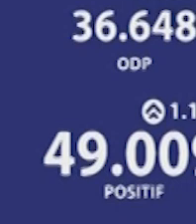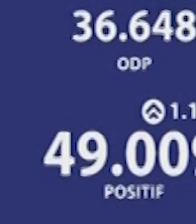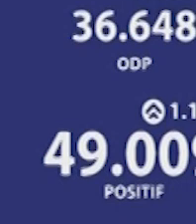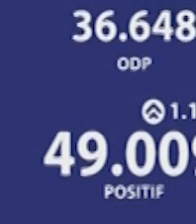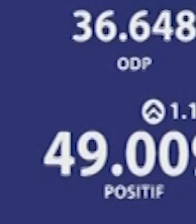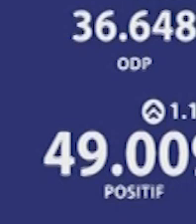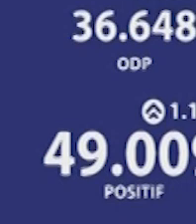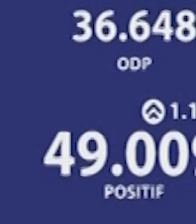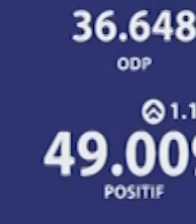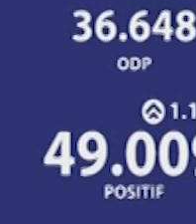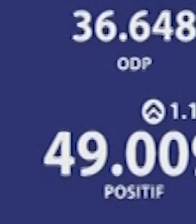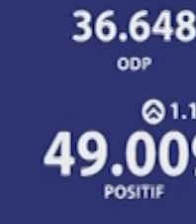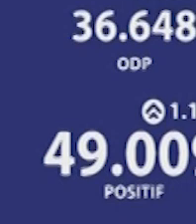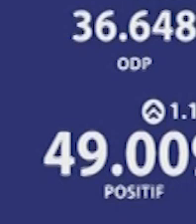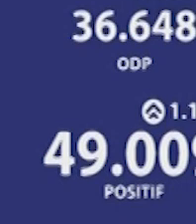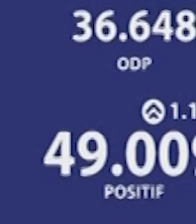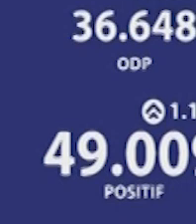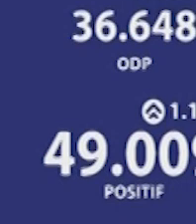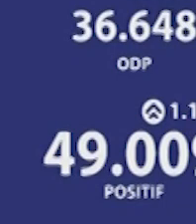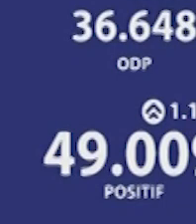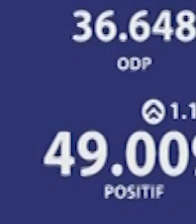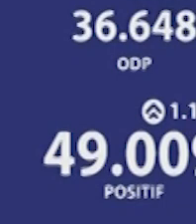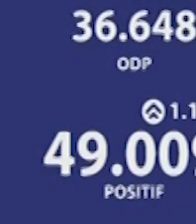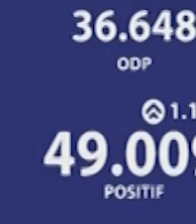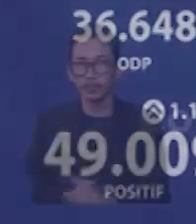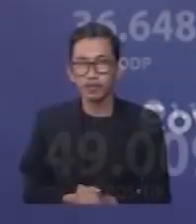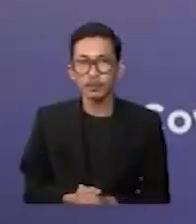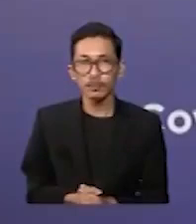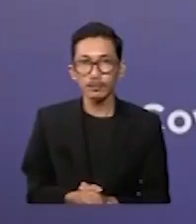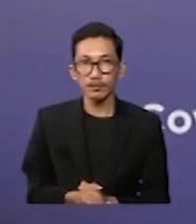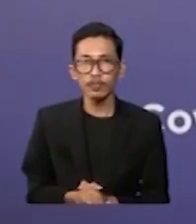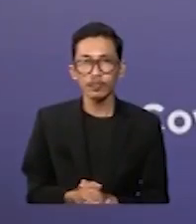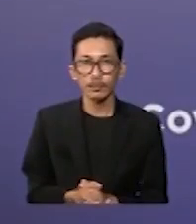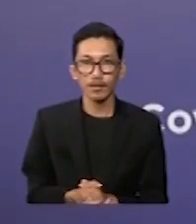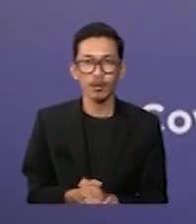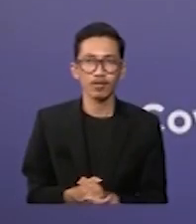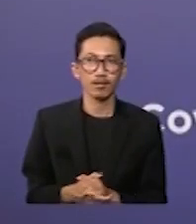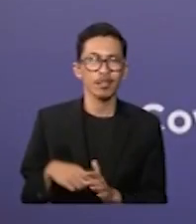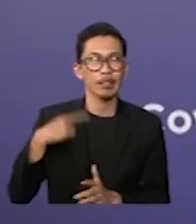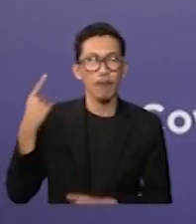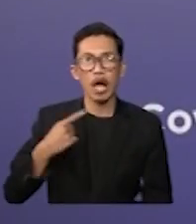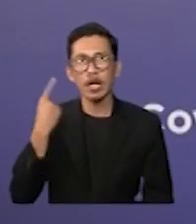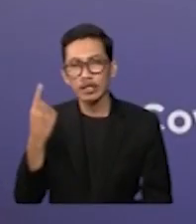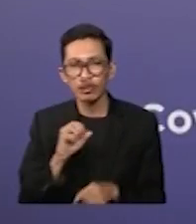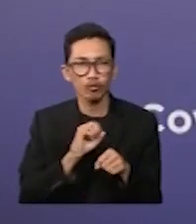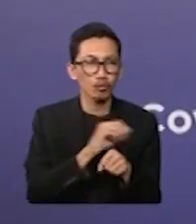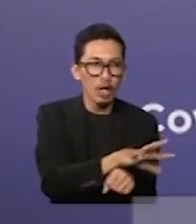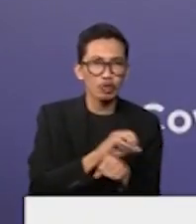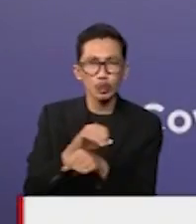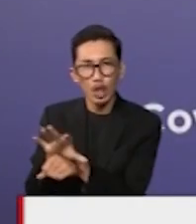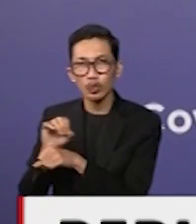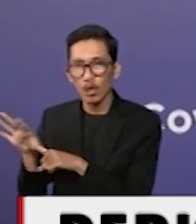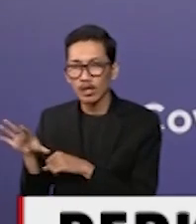kita pahami kembali bahwa proses penularan yang terjadi hari ke hari di beberapa provinsi